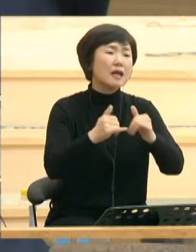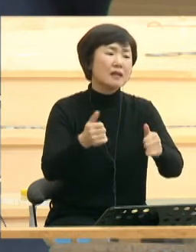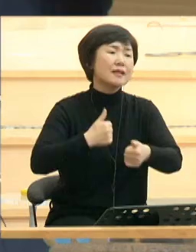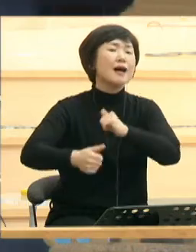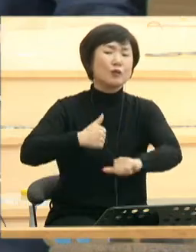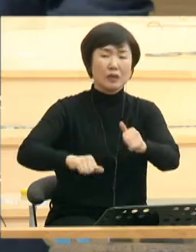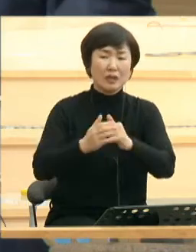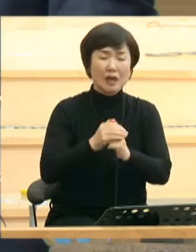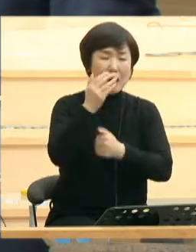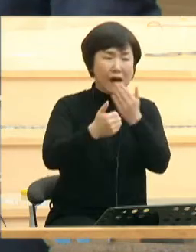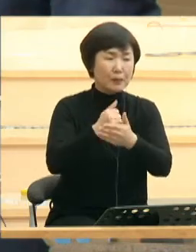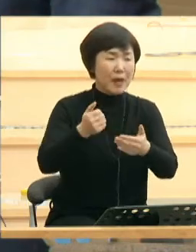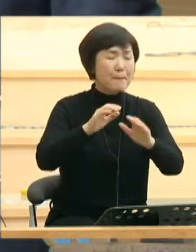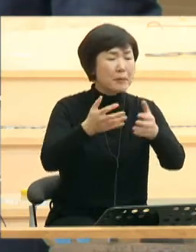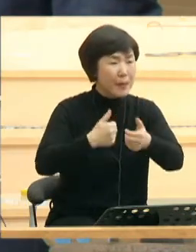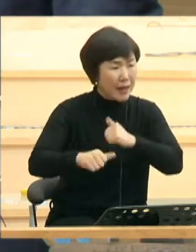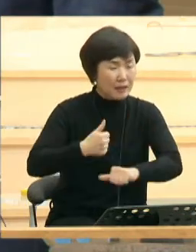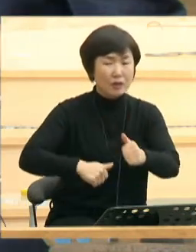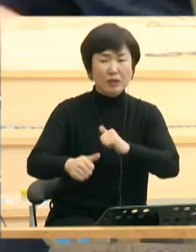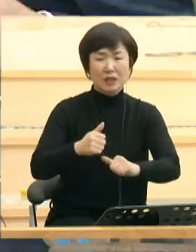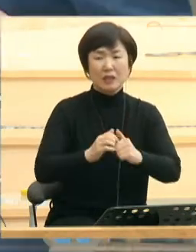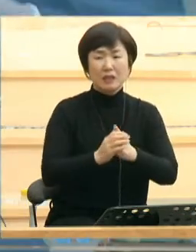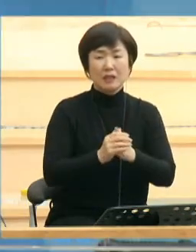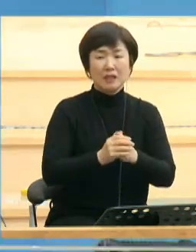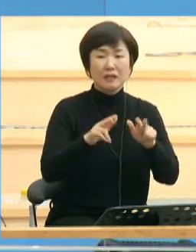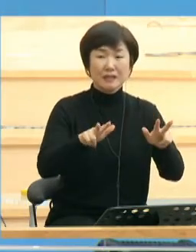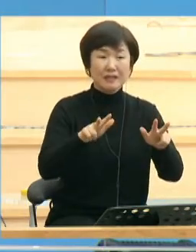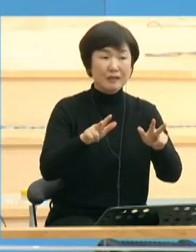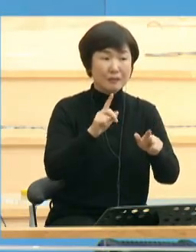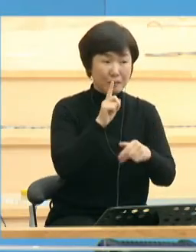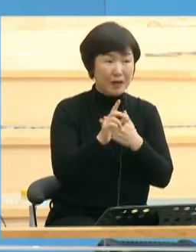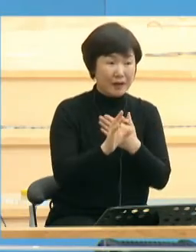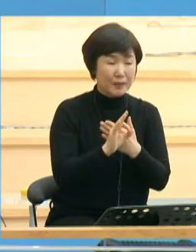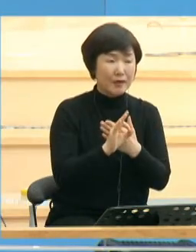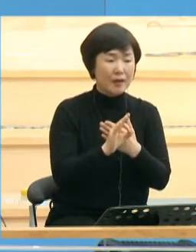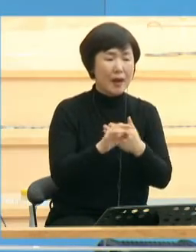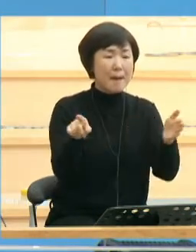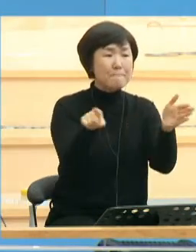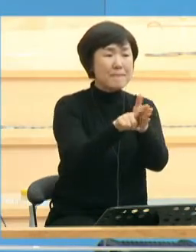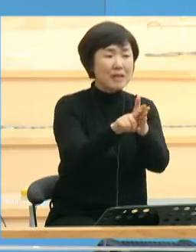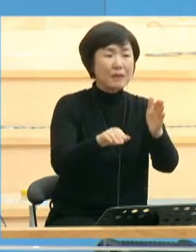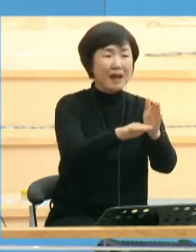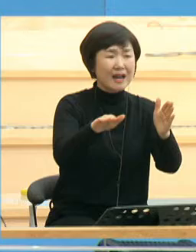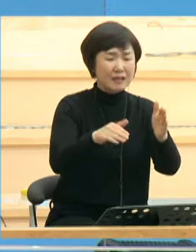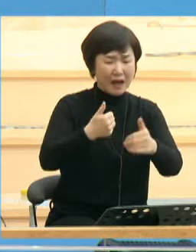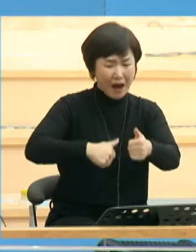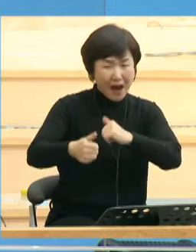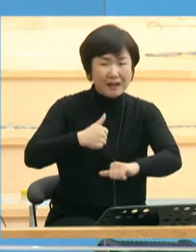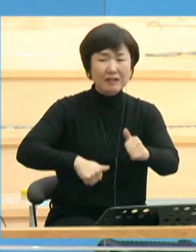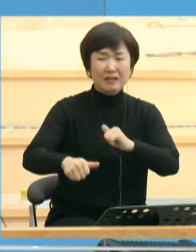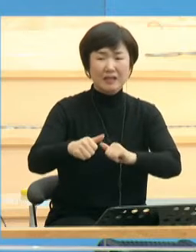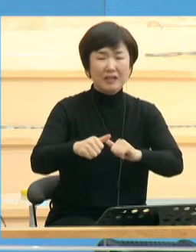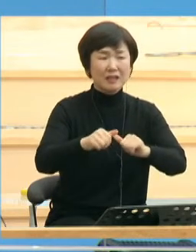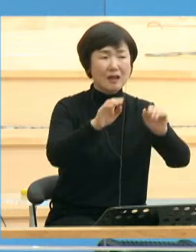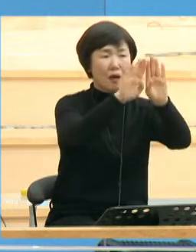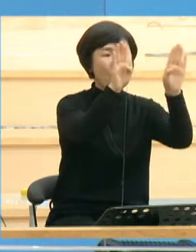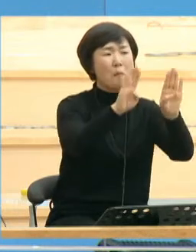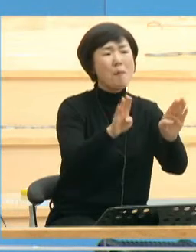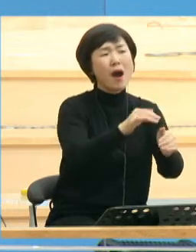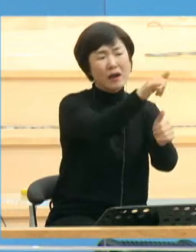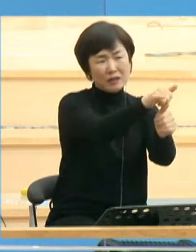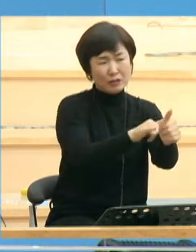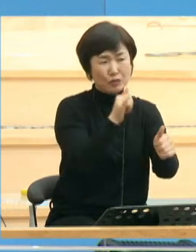하나님의 백성이 요즘 말로 믿음의 가정의 자녀들이 중 지자